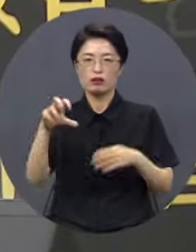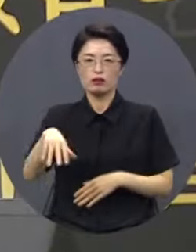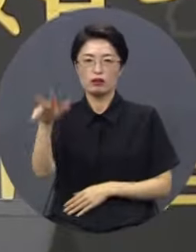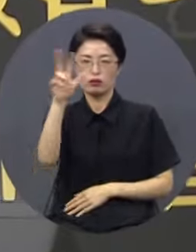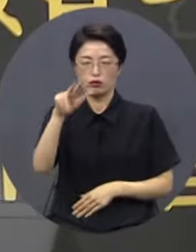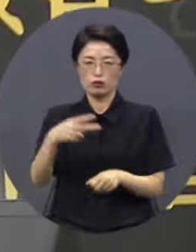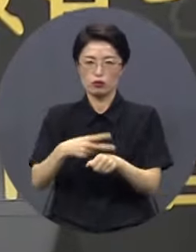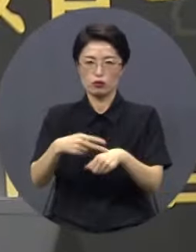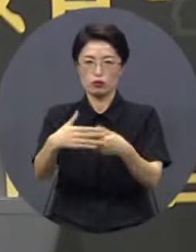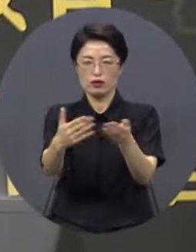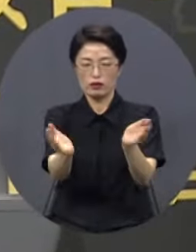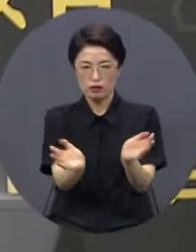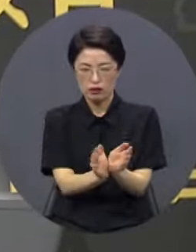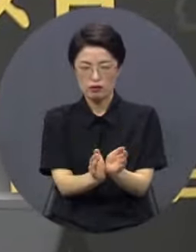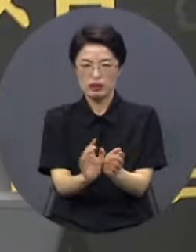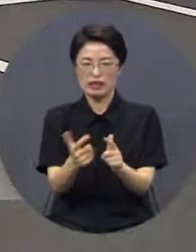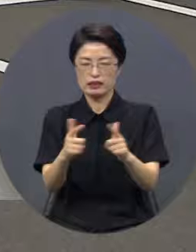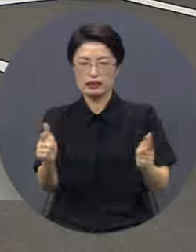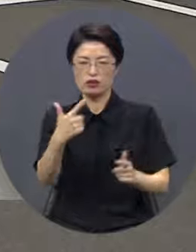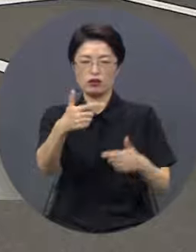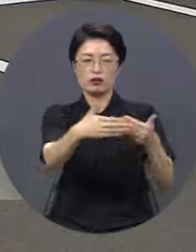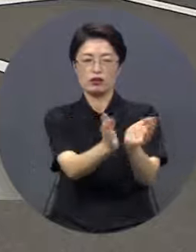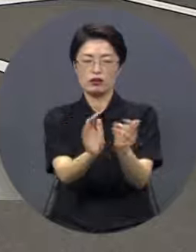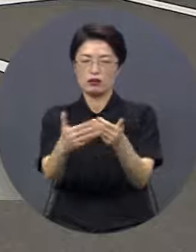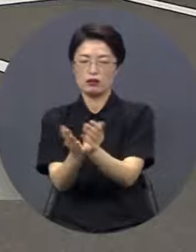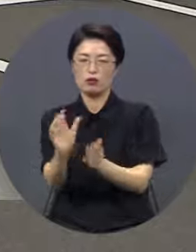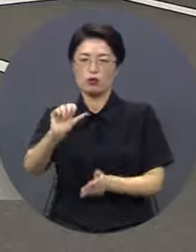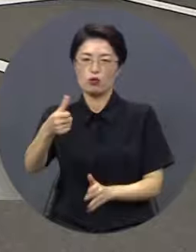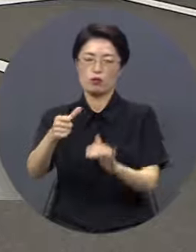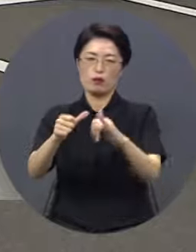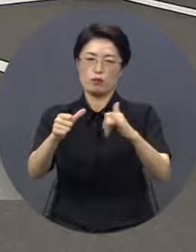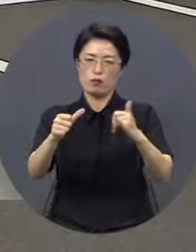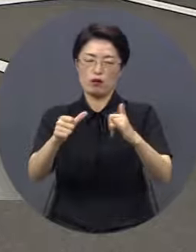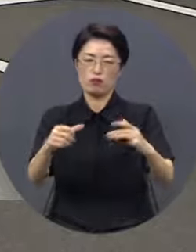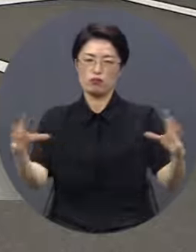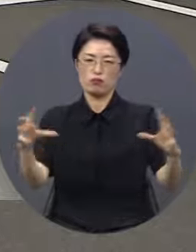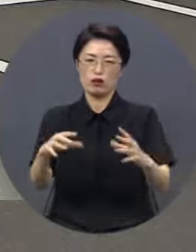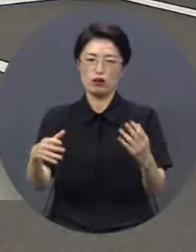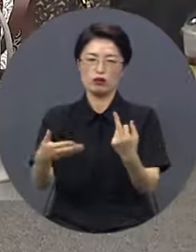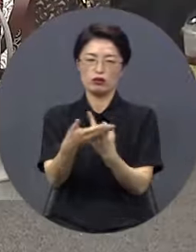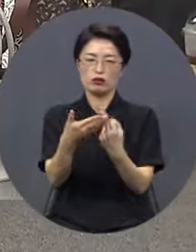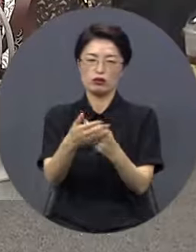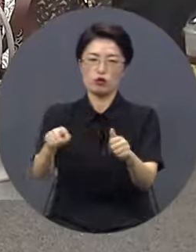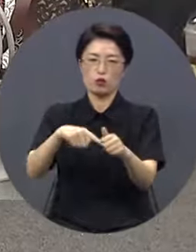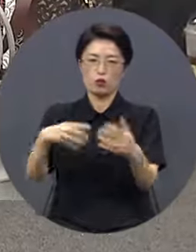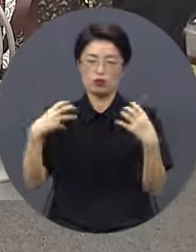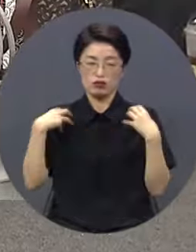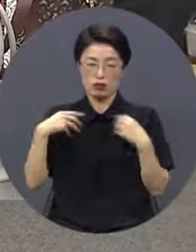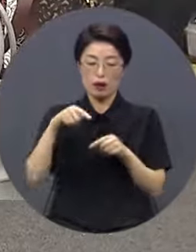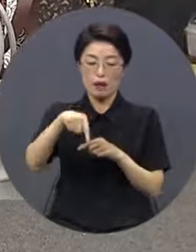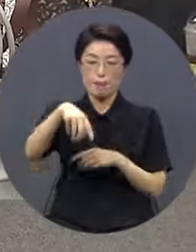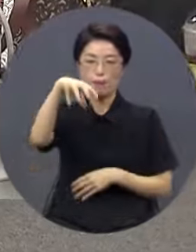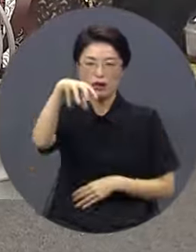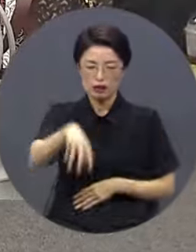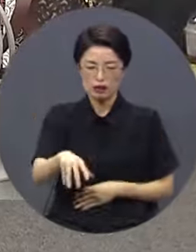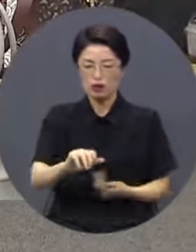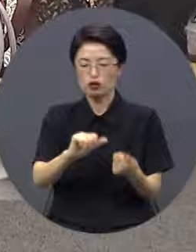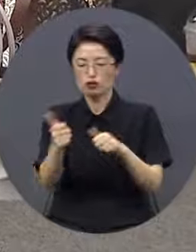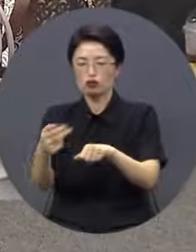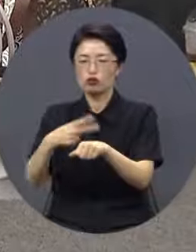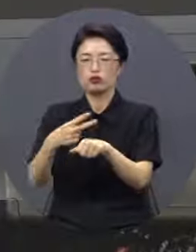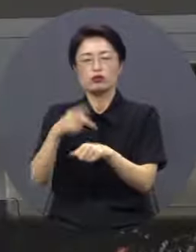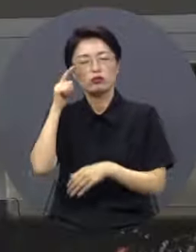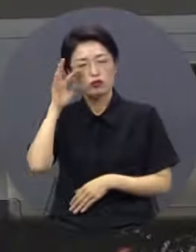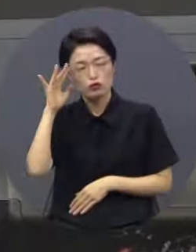교원단체 총연합회 등 개 단체 500명은 제주도 교육 안마당에서 숨진 교사를 추모하는 추모